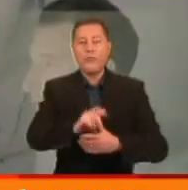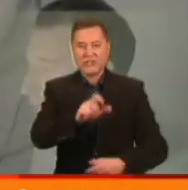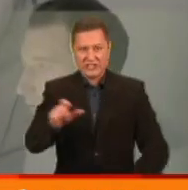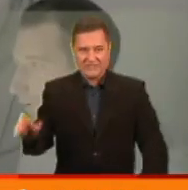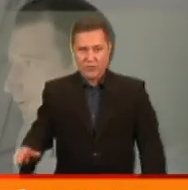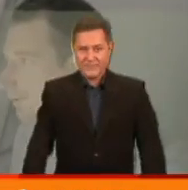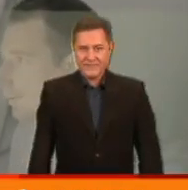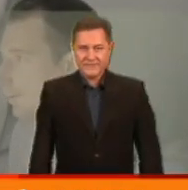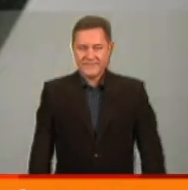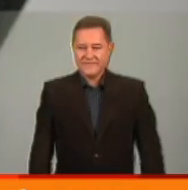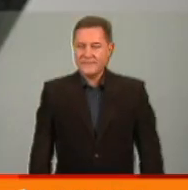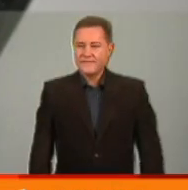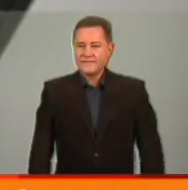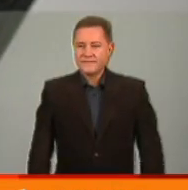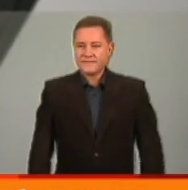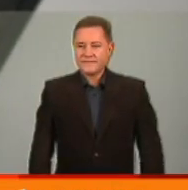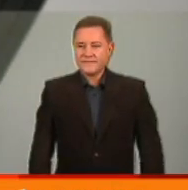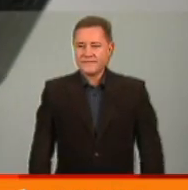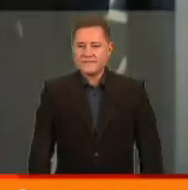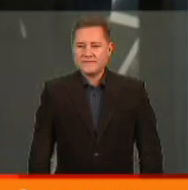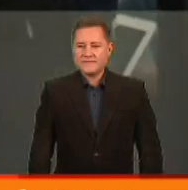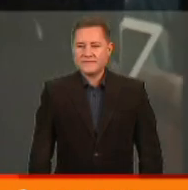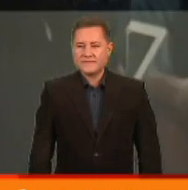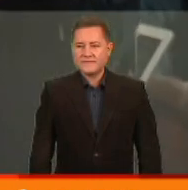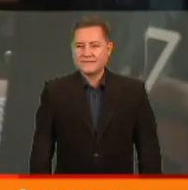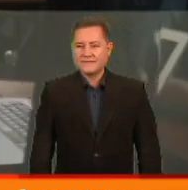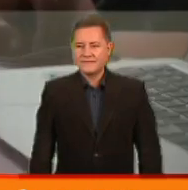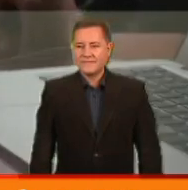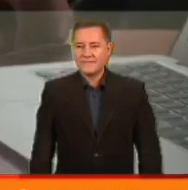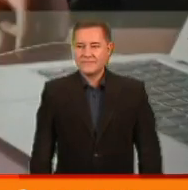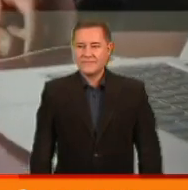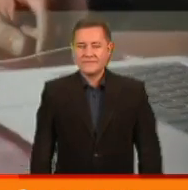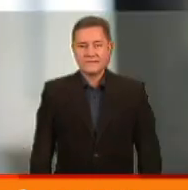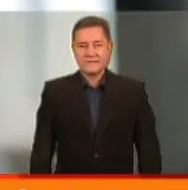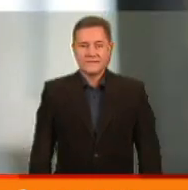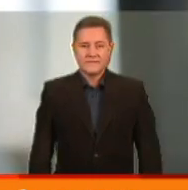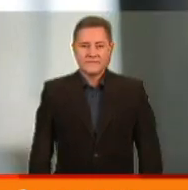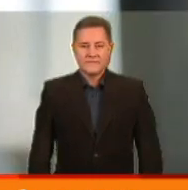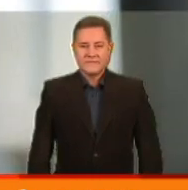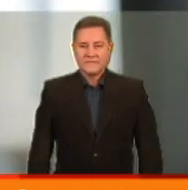Шурин, Сергій Сивко, Віталій Тікович, Ольга Чепіль та Наталка Ковальчук. Програма «Вікна» СТБ.